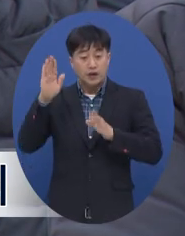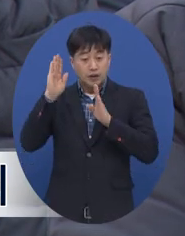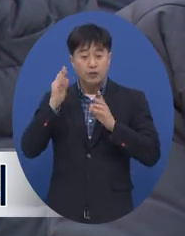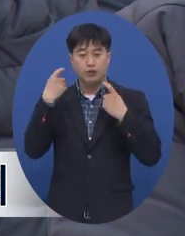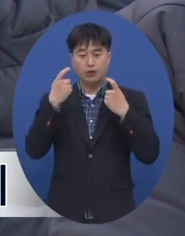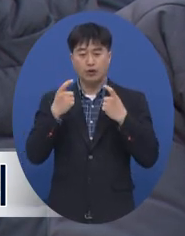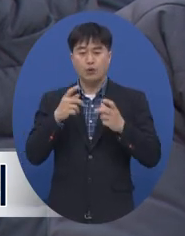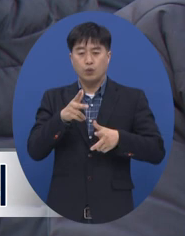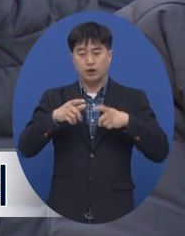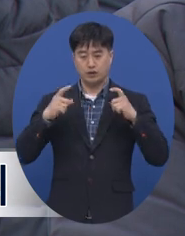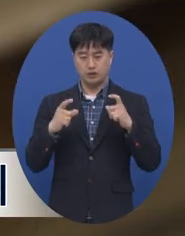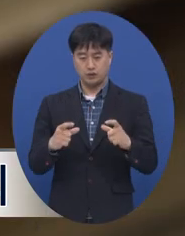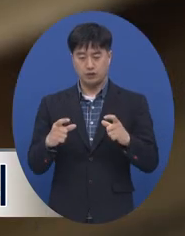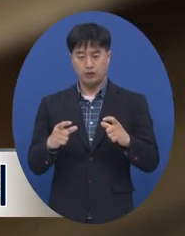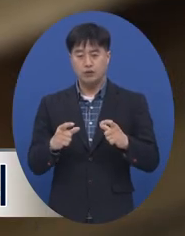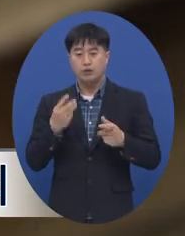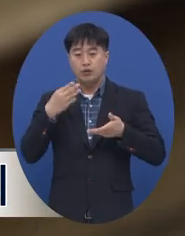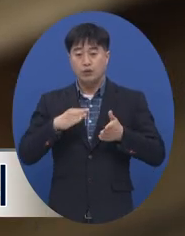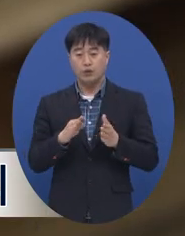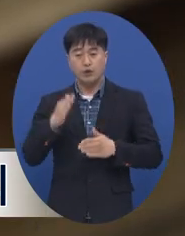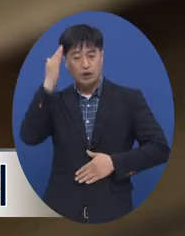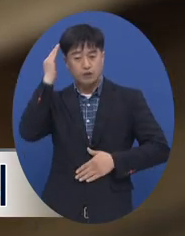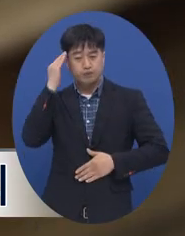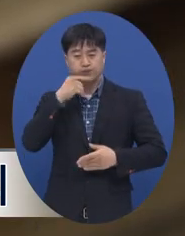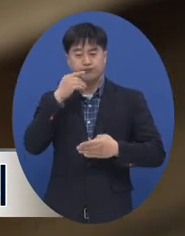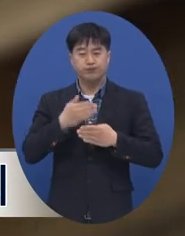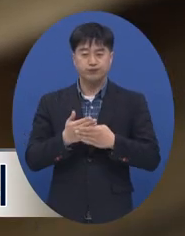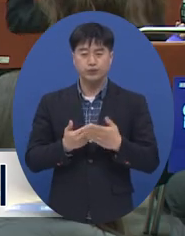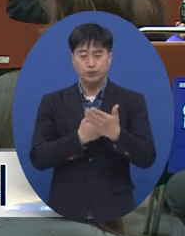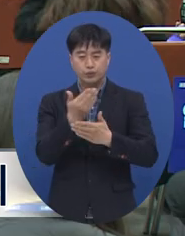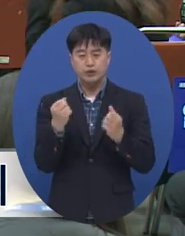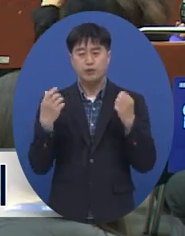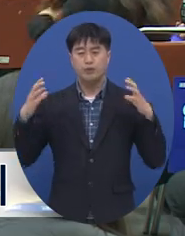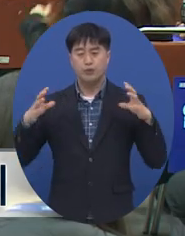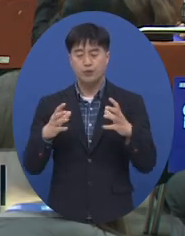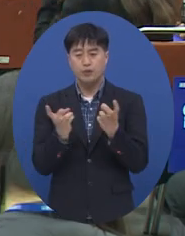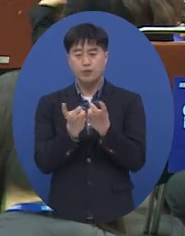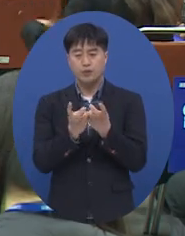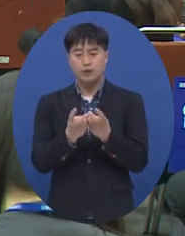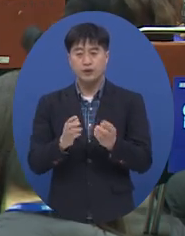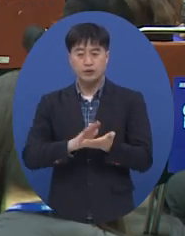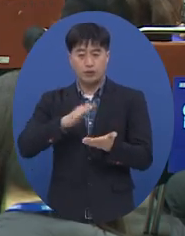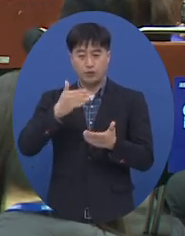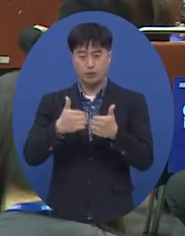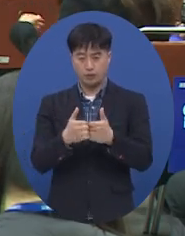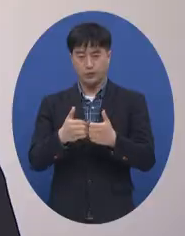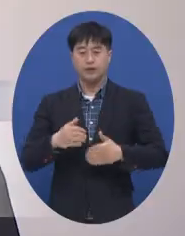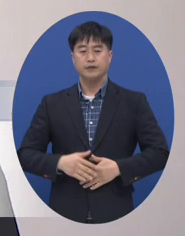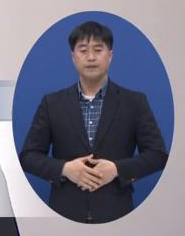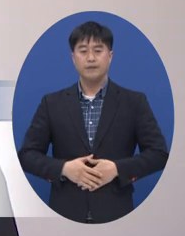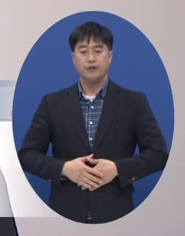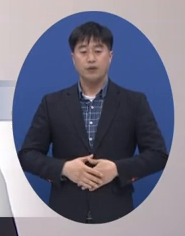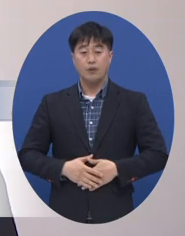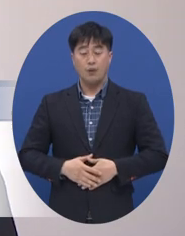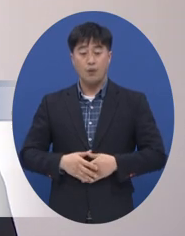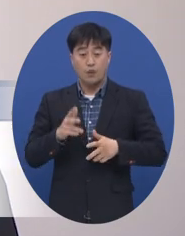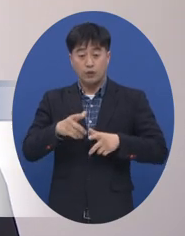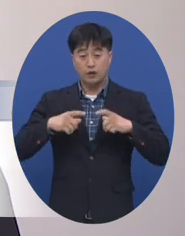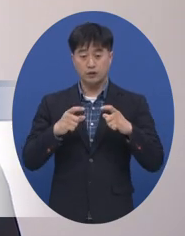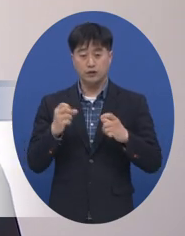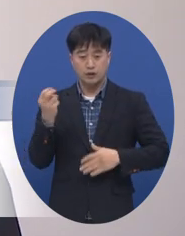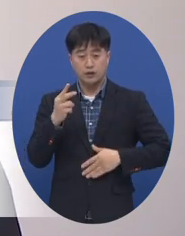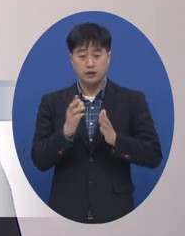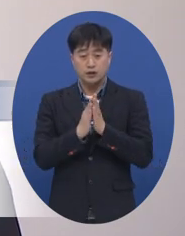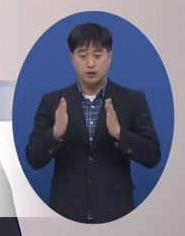개성 관광과 개성공단 그리고 경기도 남북교류 협력 방안에 대한 열띤 논의가 이루어졌습니다 개성공단 재개와 개선